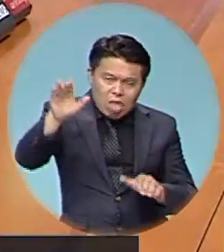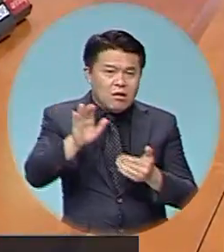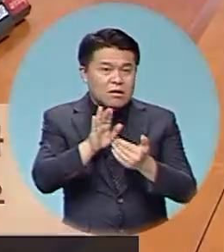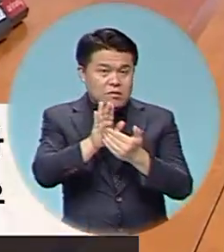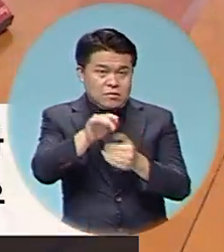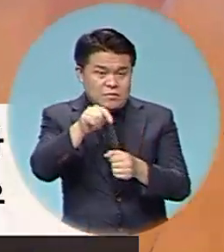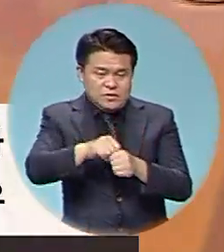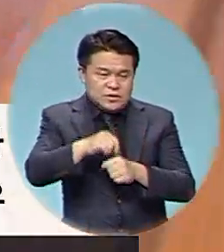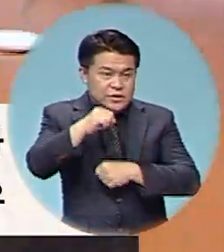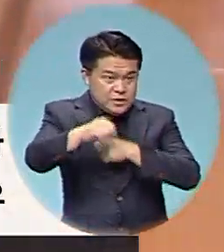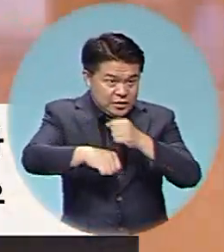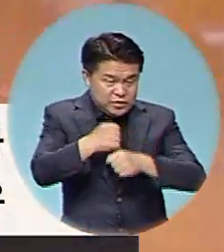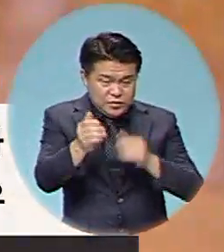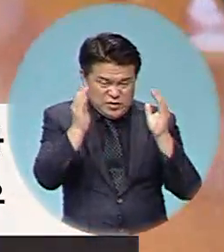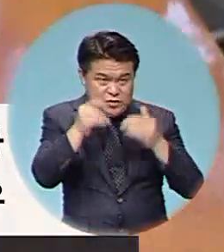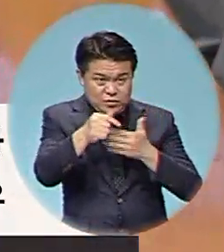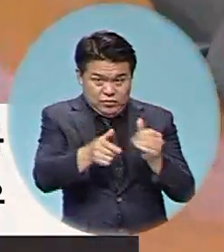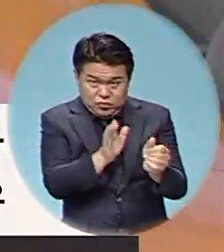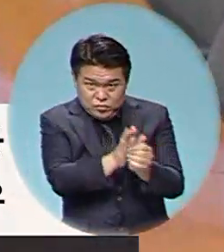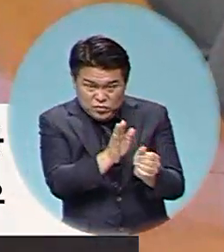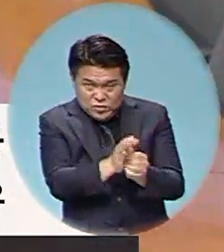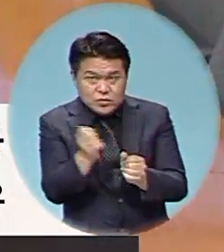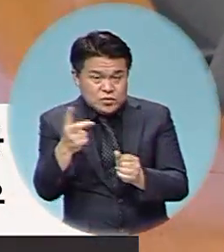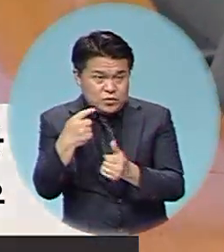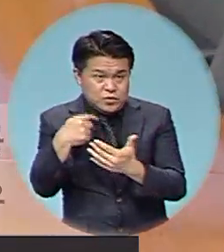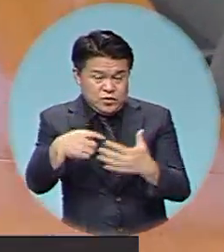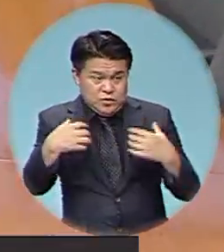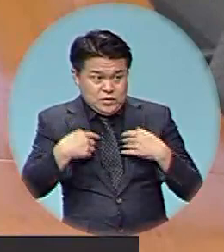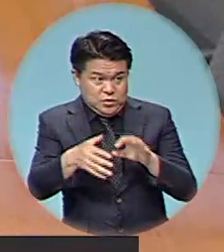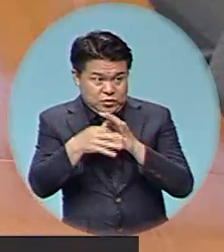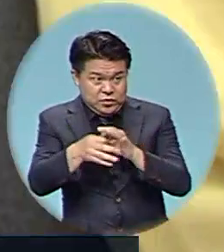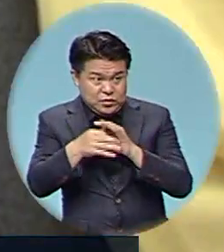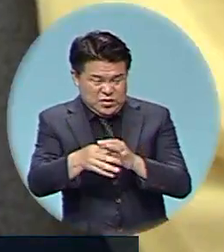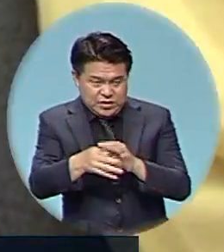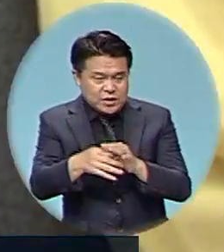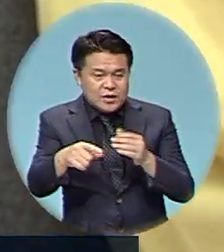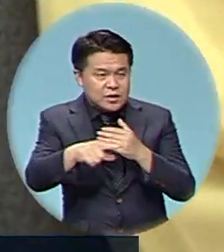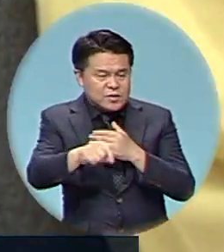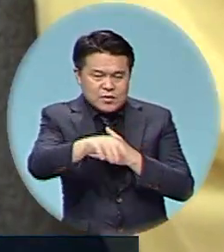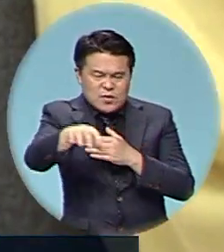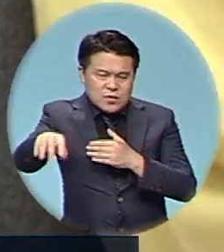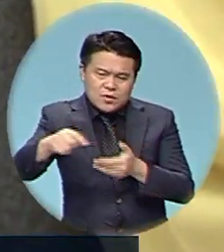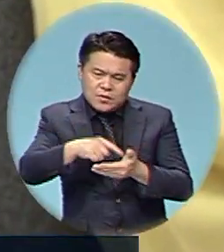지원하고 교육청 단위 학습 종합 클리닉 센터 130곳에서